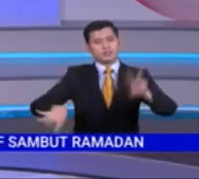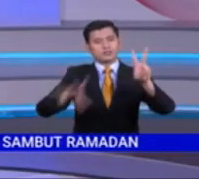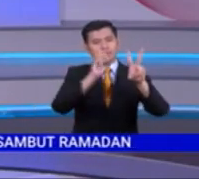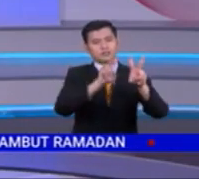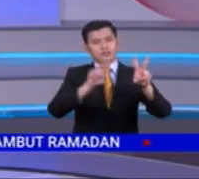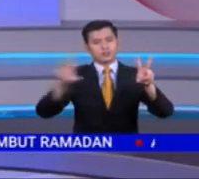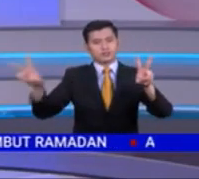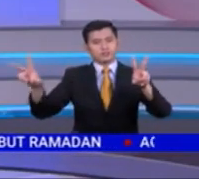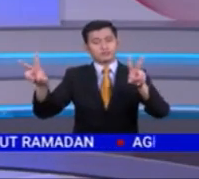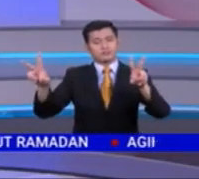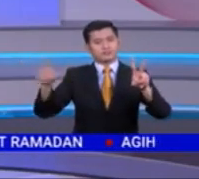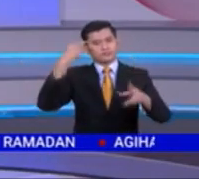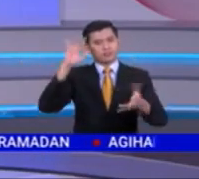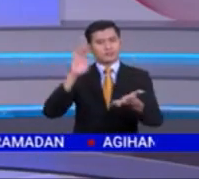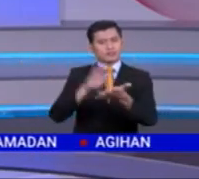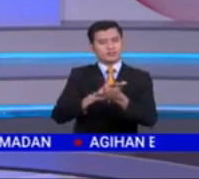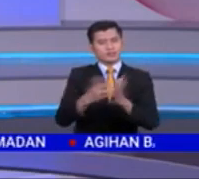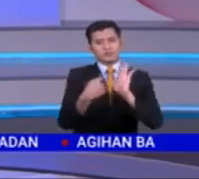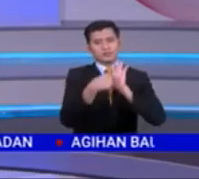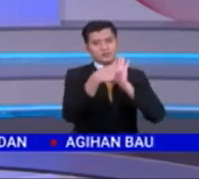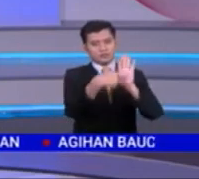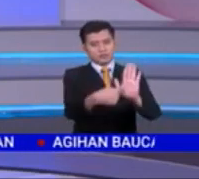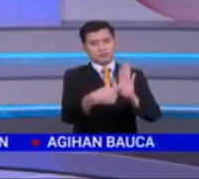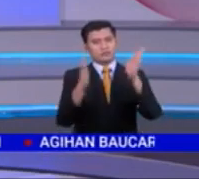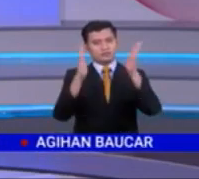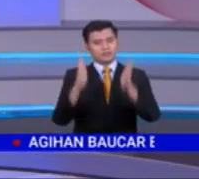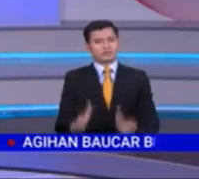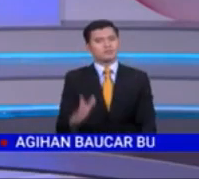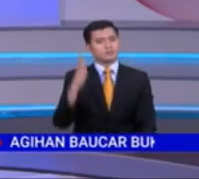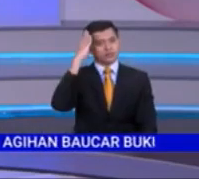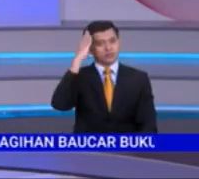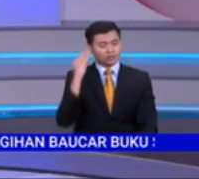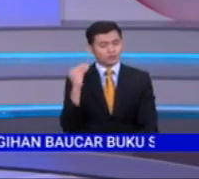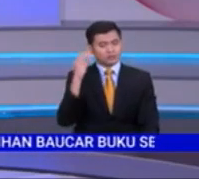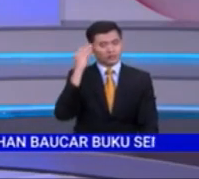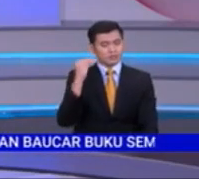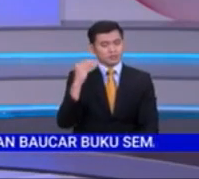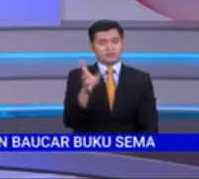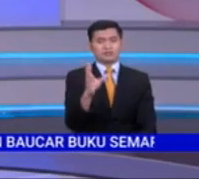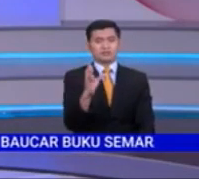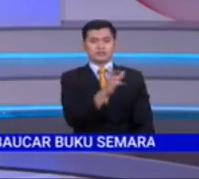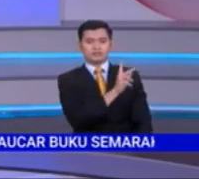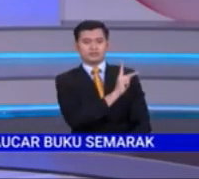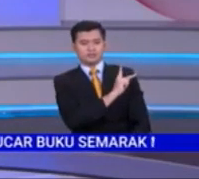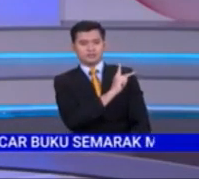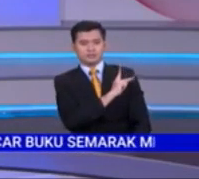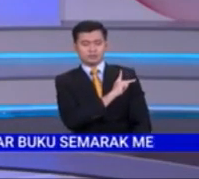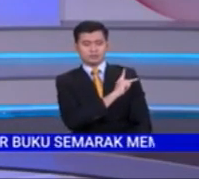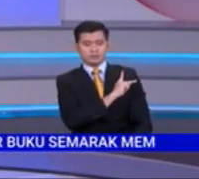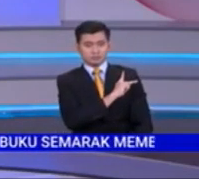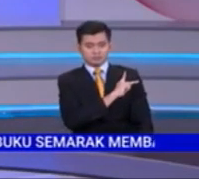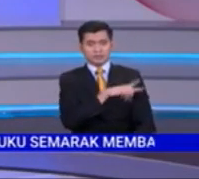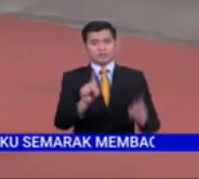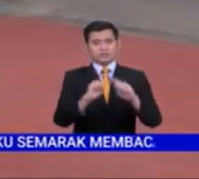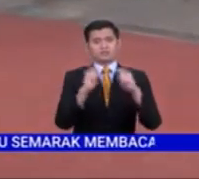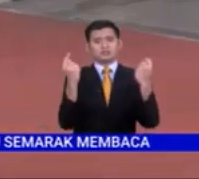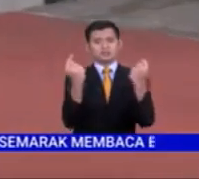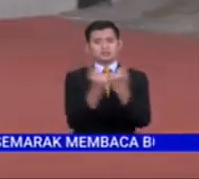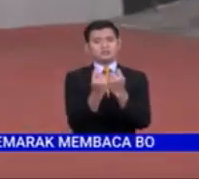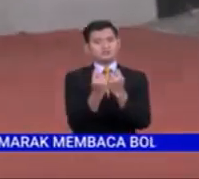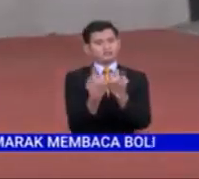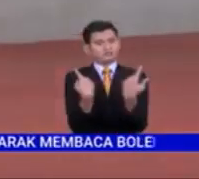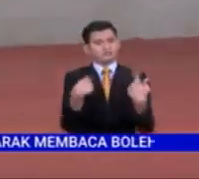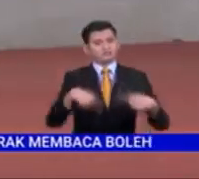depan. Keyakinan itu disuarakan tonggak berpengalaman Safiq Rahim yang turut diberi peluang beraksi.